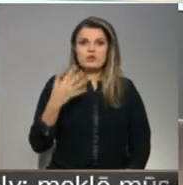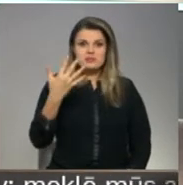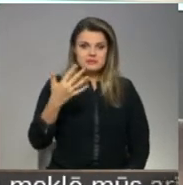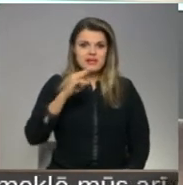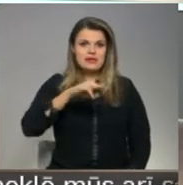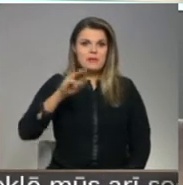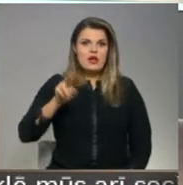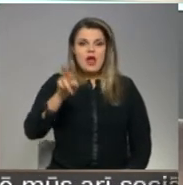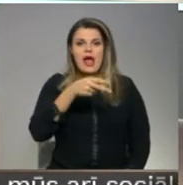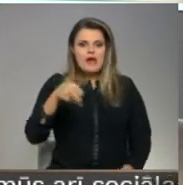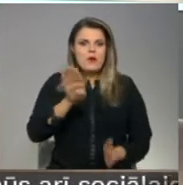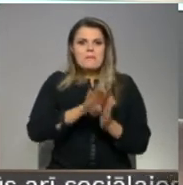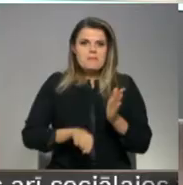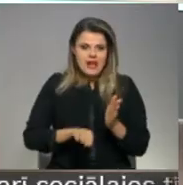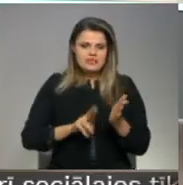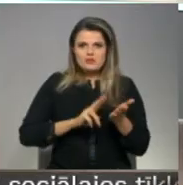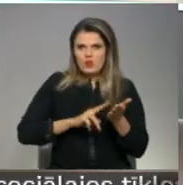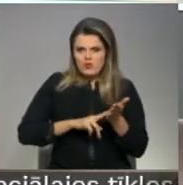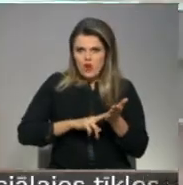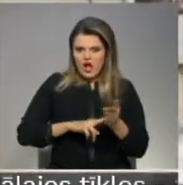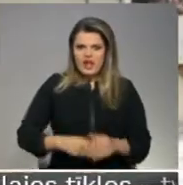eiro bez PVN. Turpin TV Kurzem.